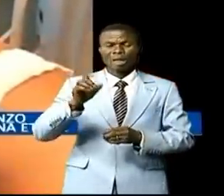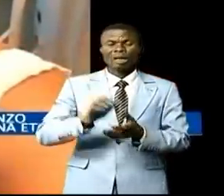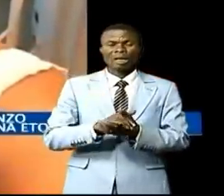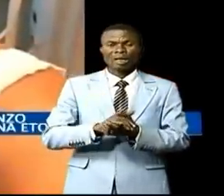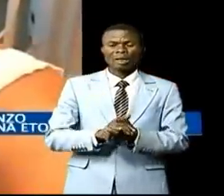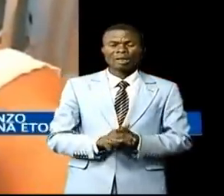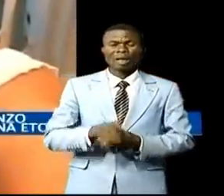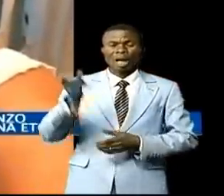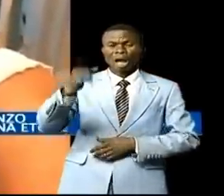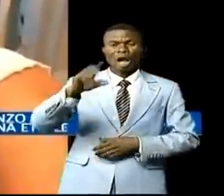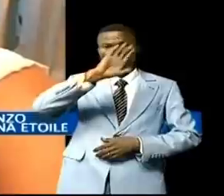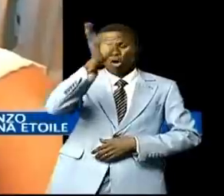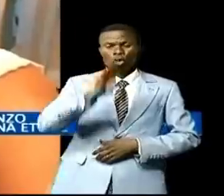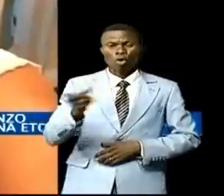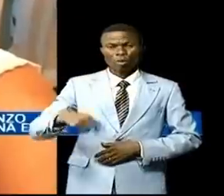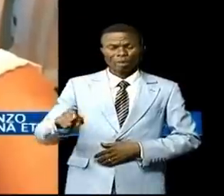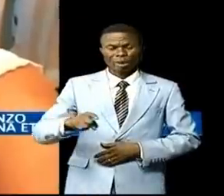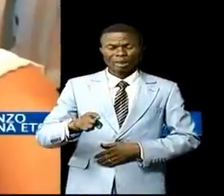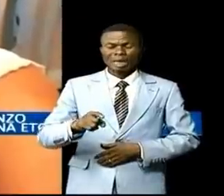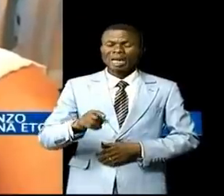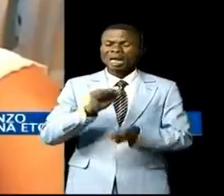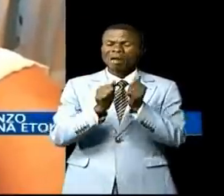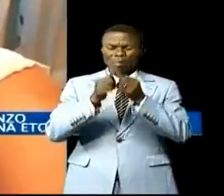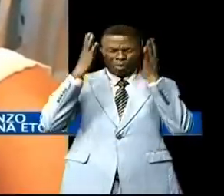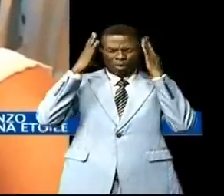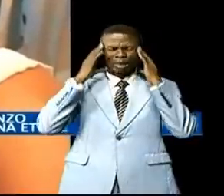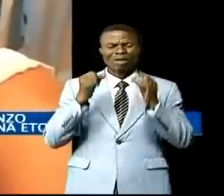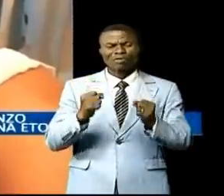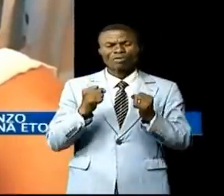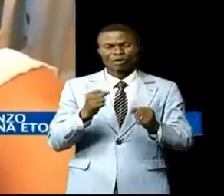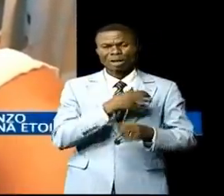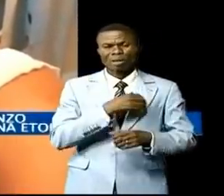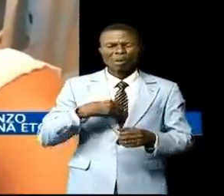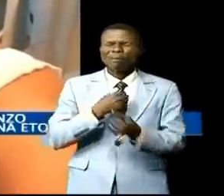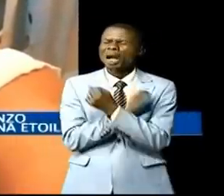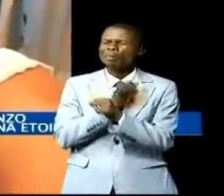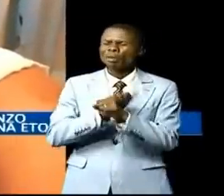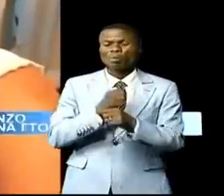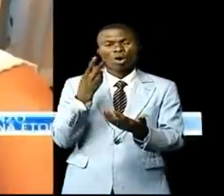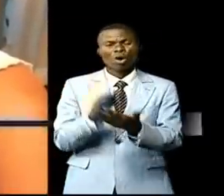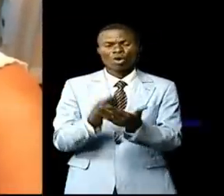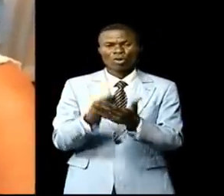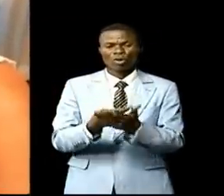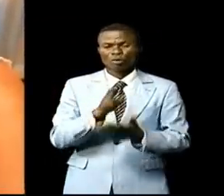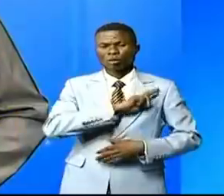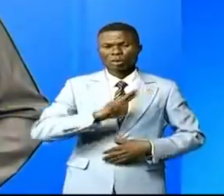la Gombe. C'est une triste fin d'une dame amoureuse du sport roi.